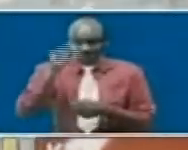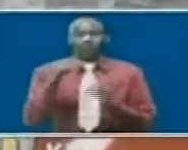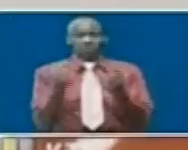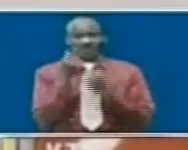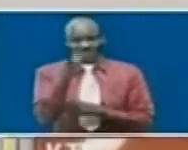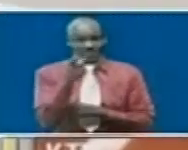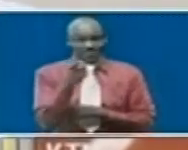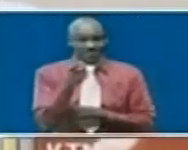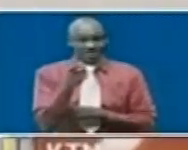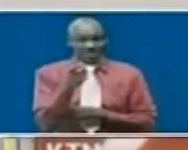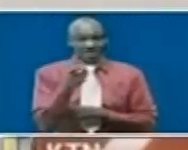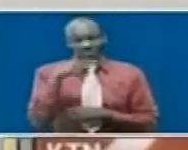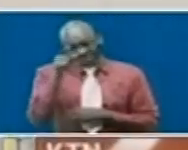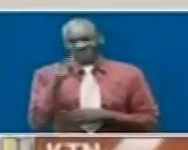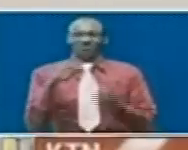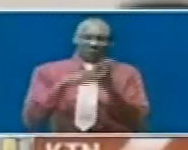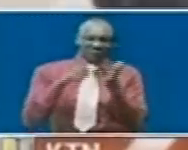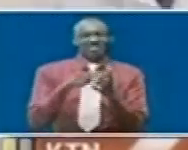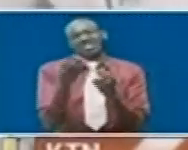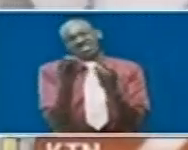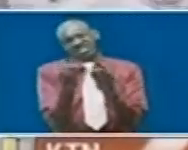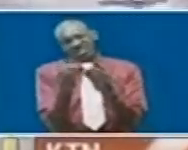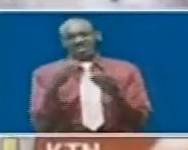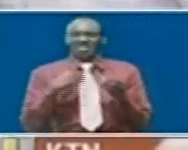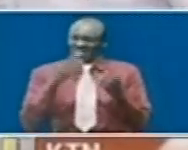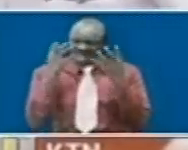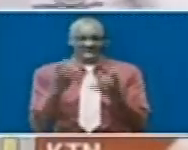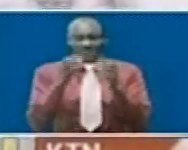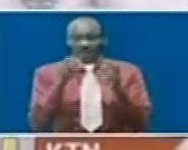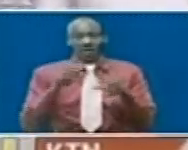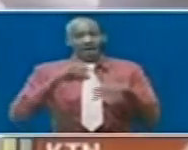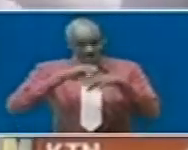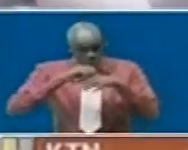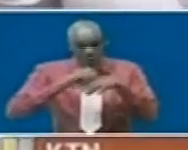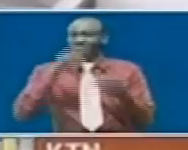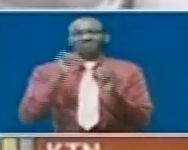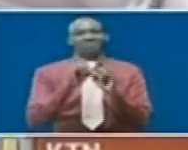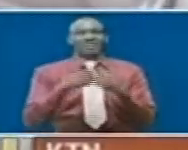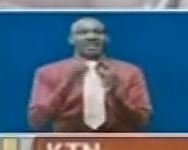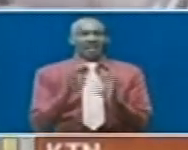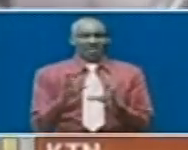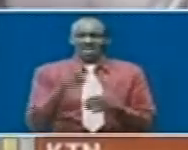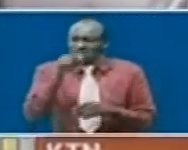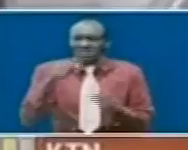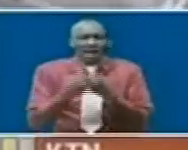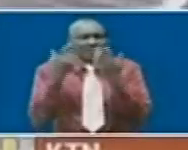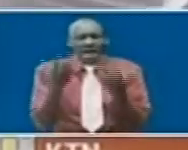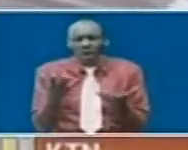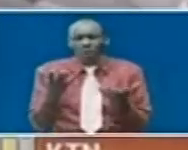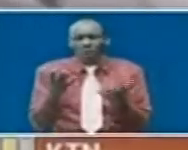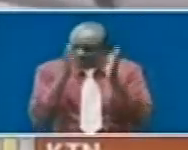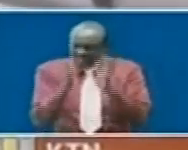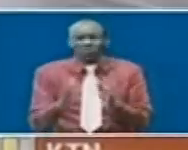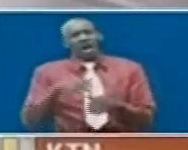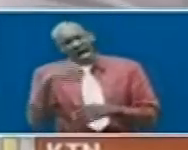kumuokoa. Danger is not severe, it's just on the soft tissues, the bone was spared. Ni kisa cha unyama kufanyia na